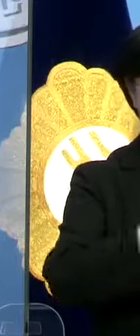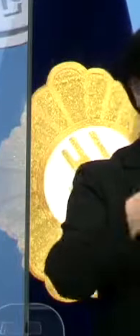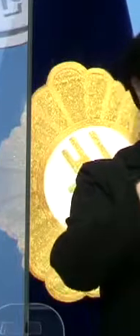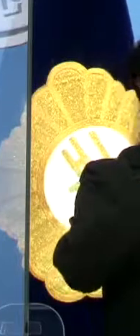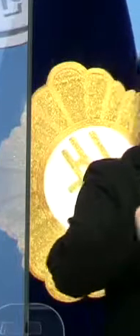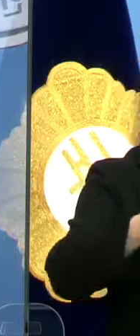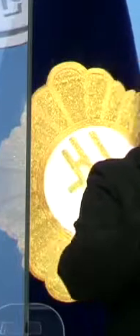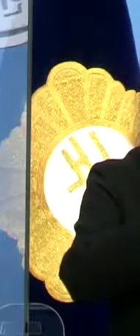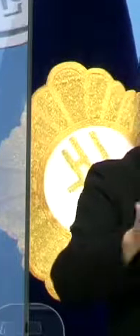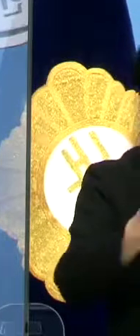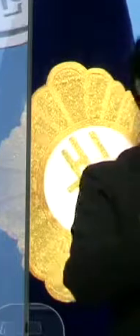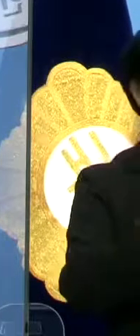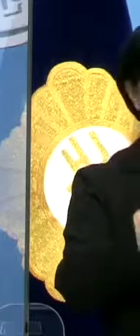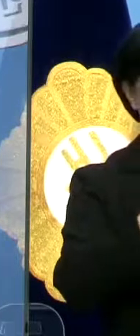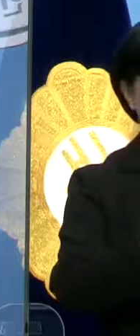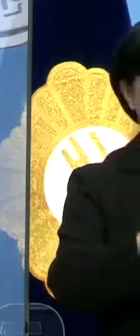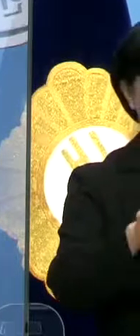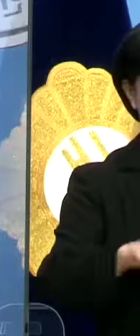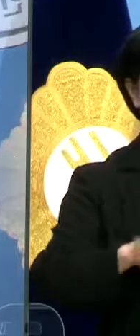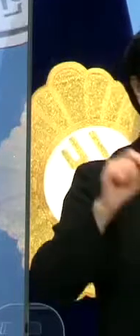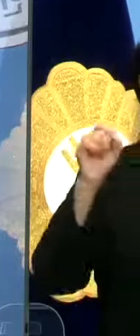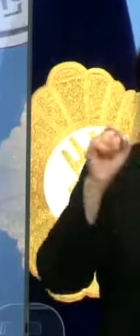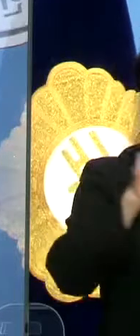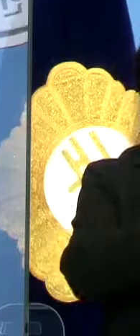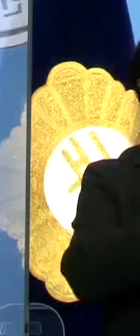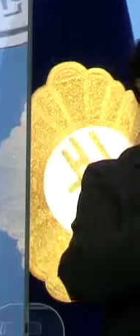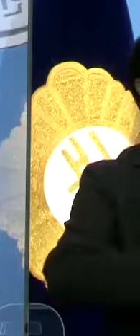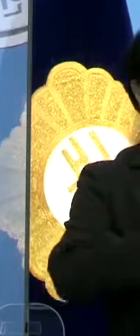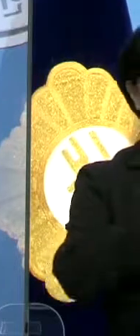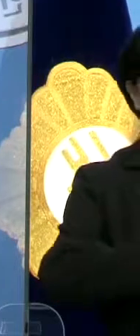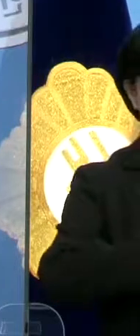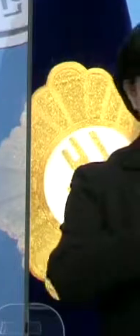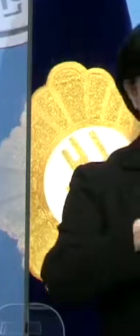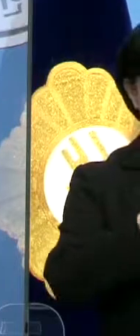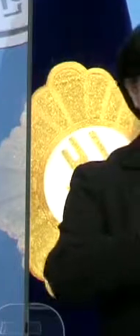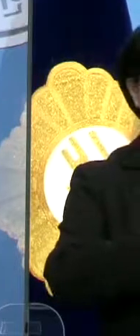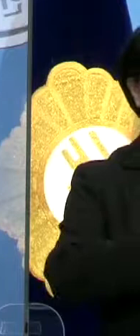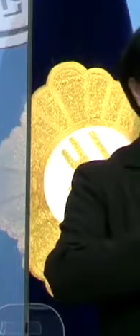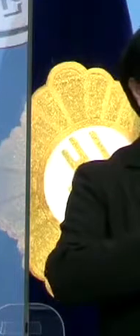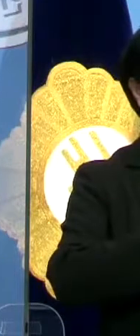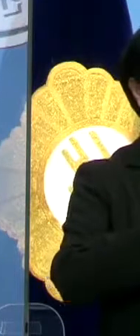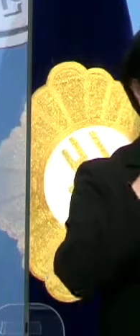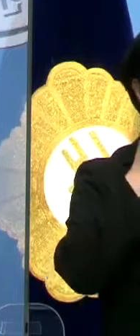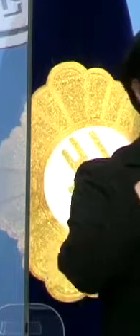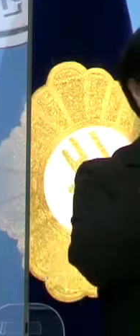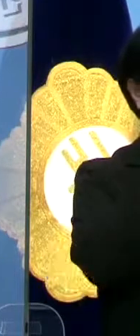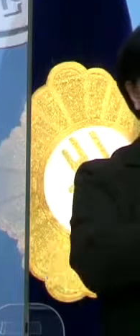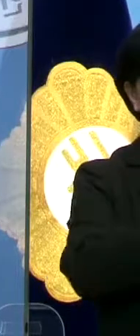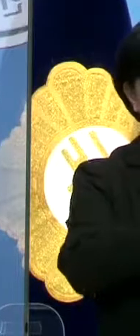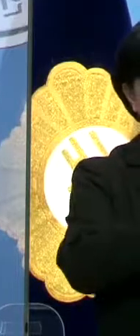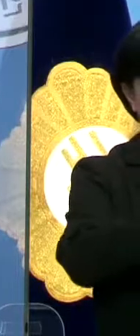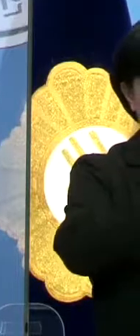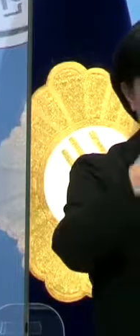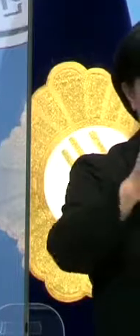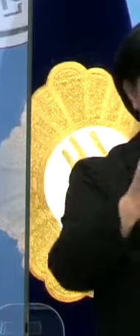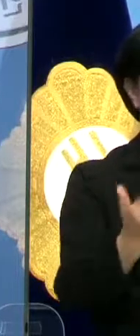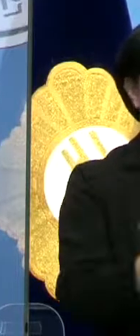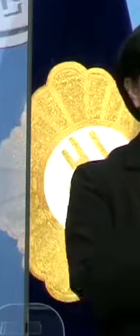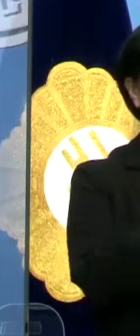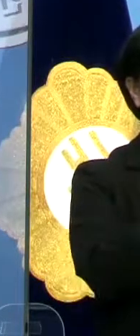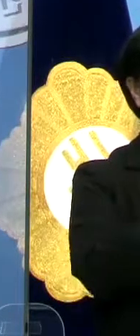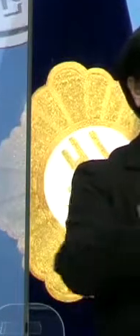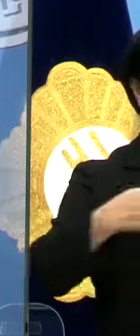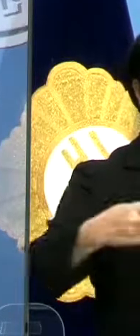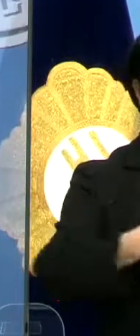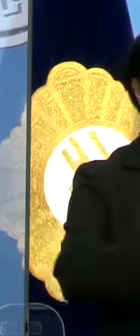그리고 수도권광역급행철도 a b 노선 그리고 신분당선 연장 등 많은 개발 호재에 교통 후